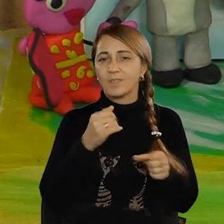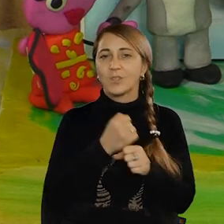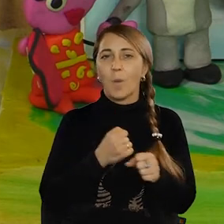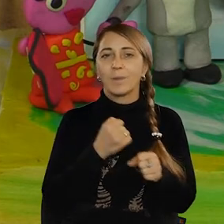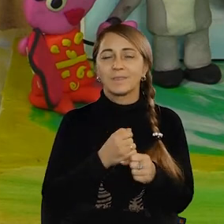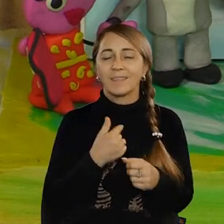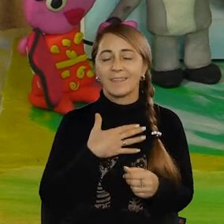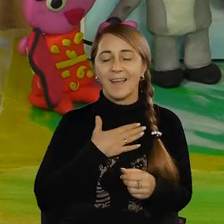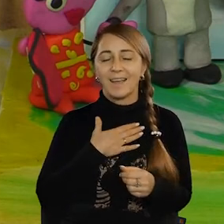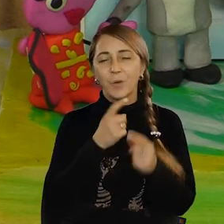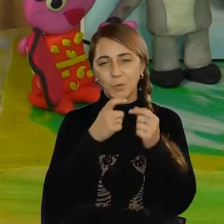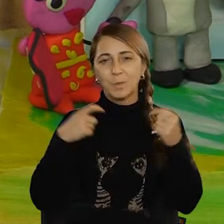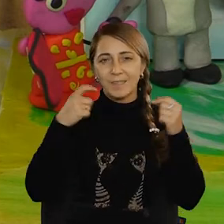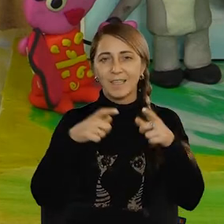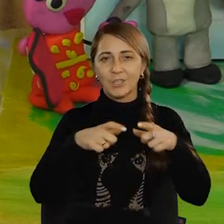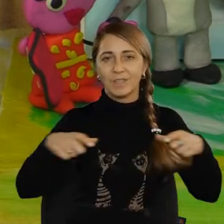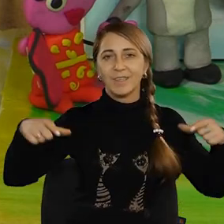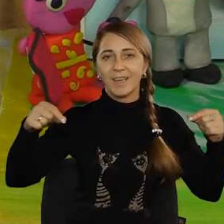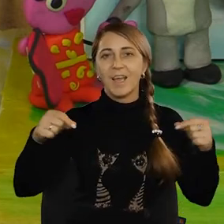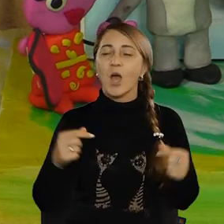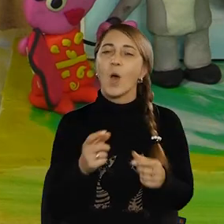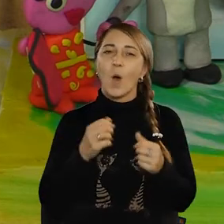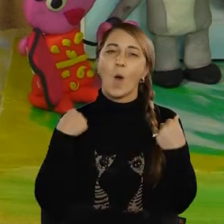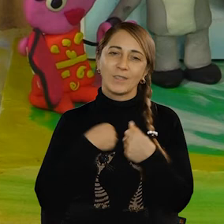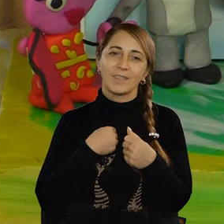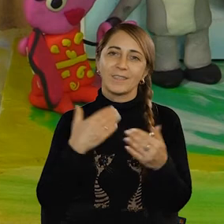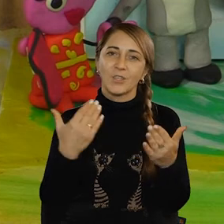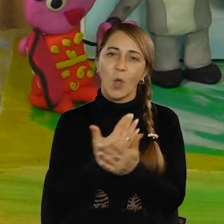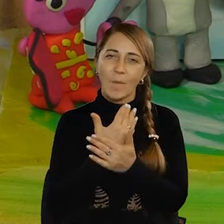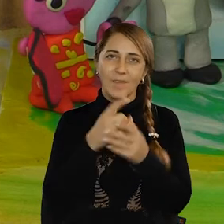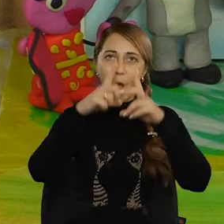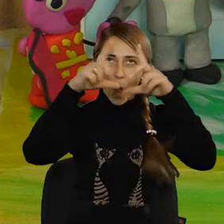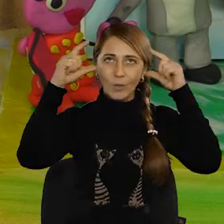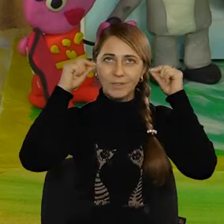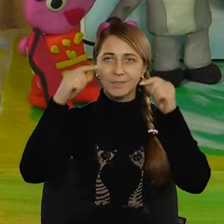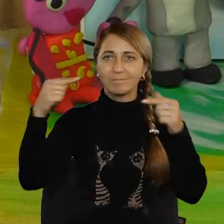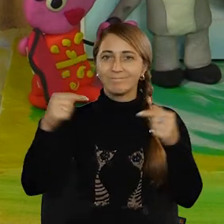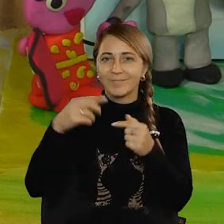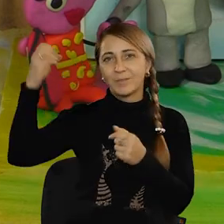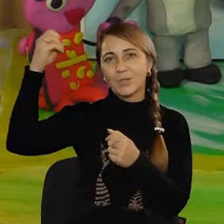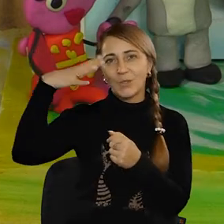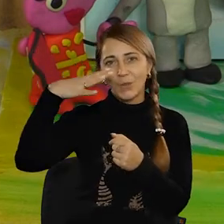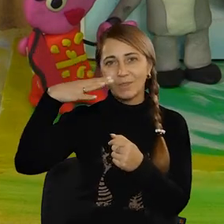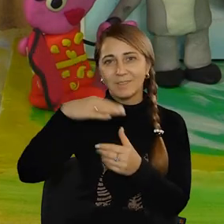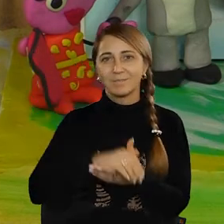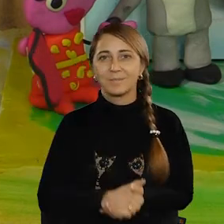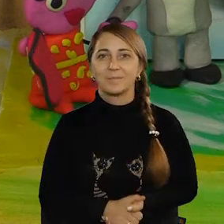– усміхнулася шоколадка, одягаючи нові сонцезахисні окуляри.